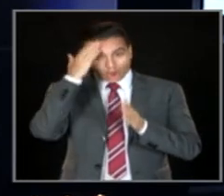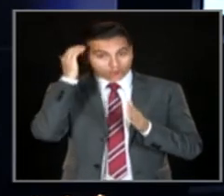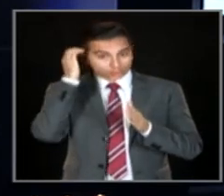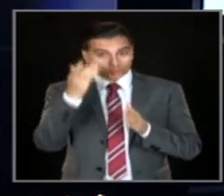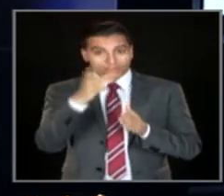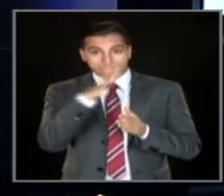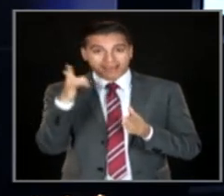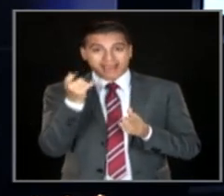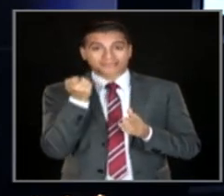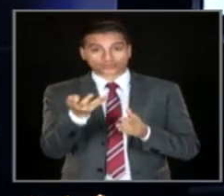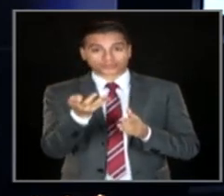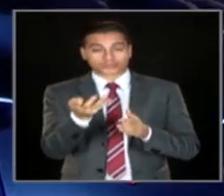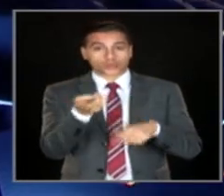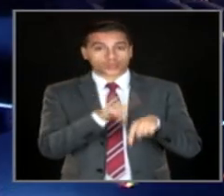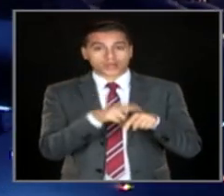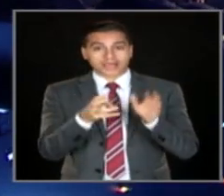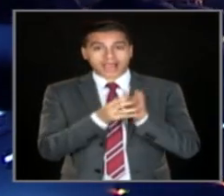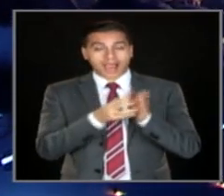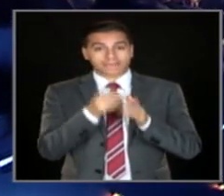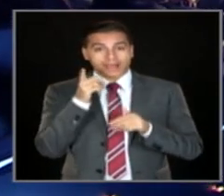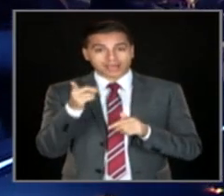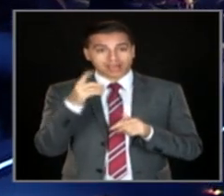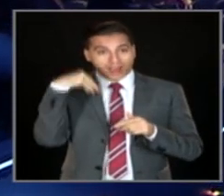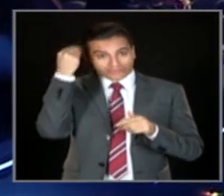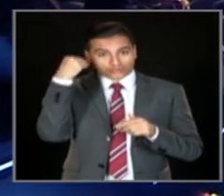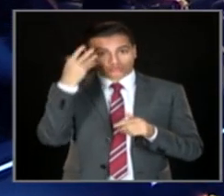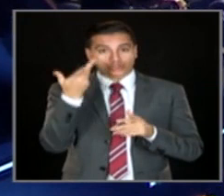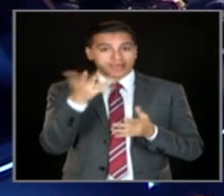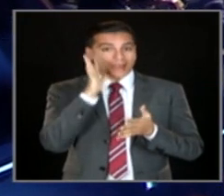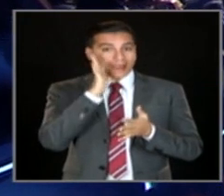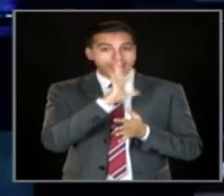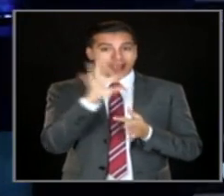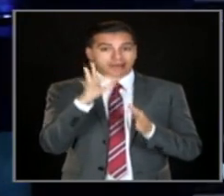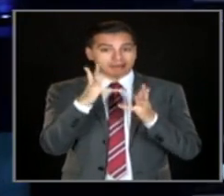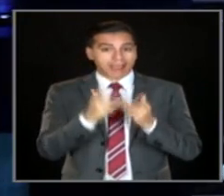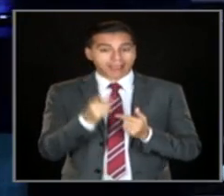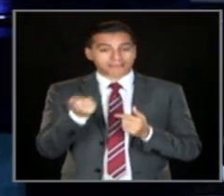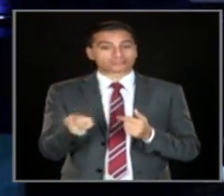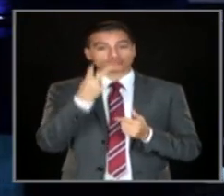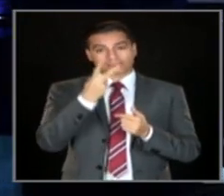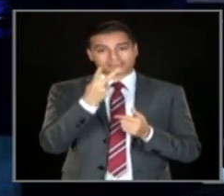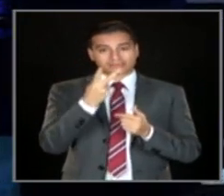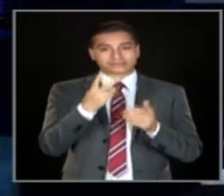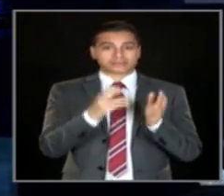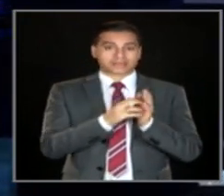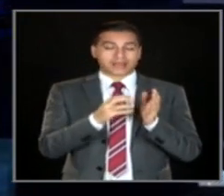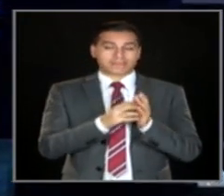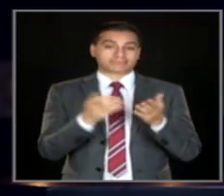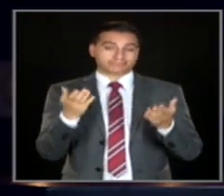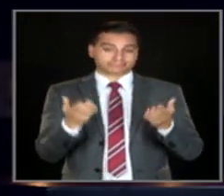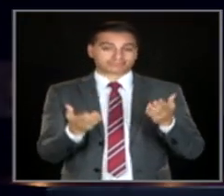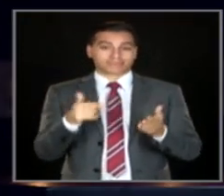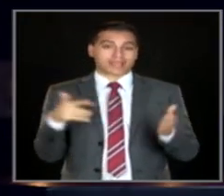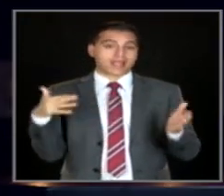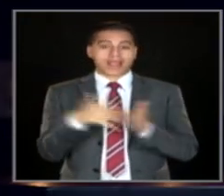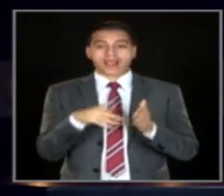أسيوط 135، جامعة كفر الشيخ رجعت تاني في المباراة 75. ودلوقتي